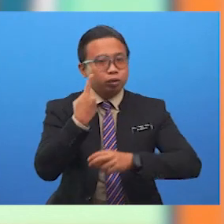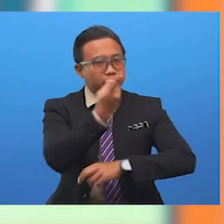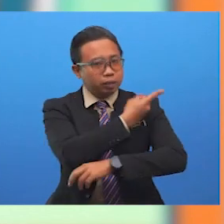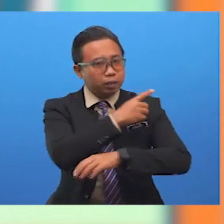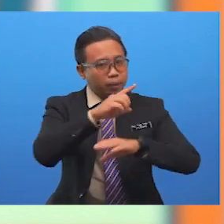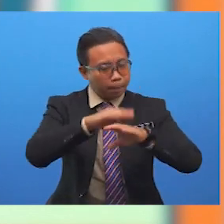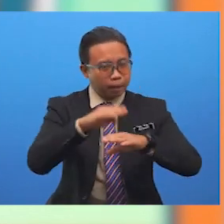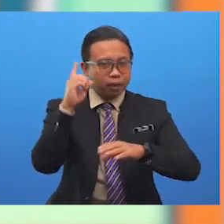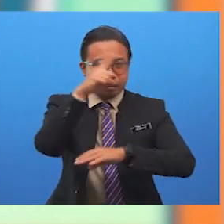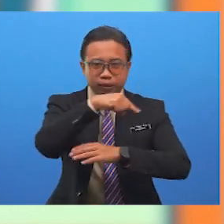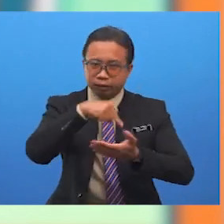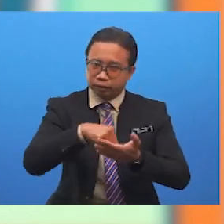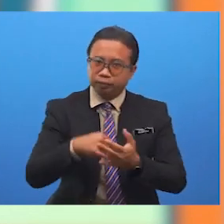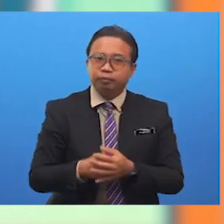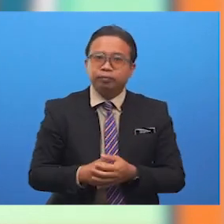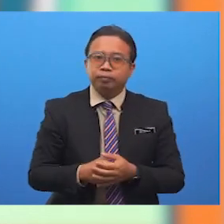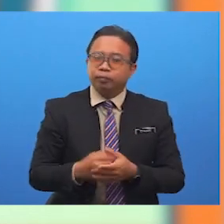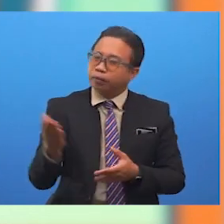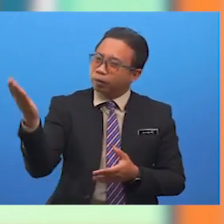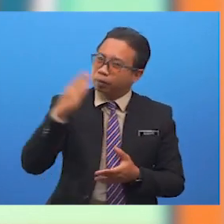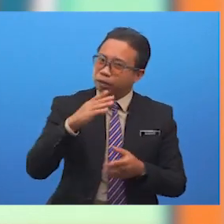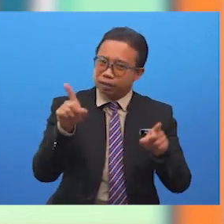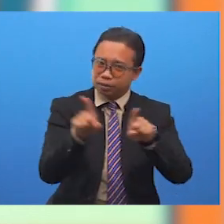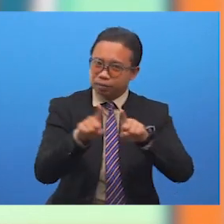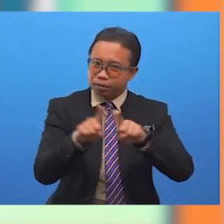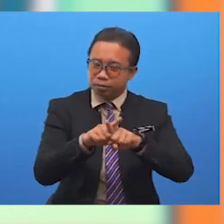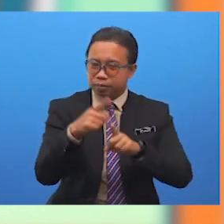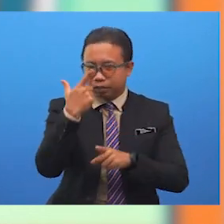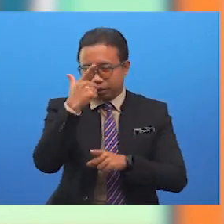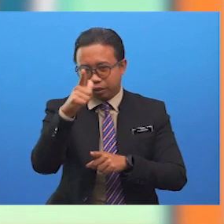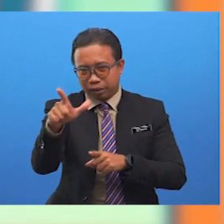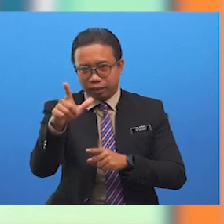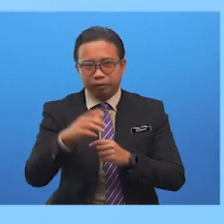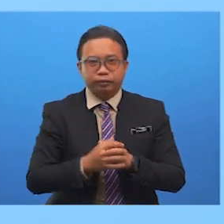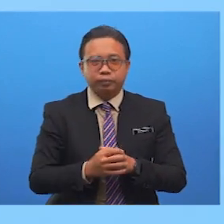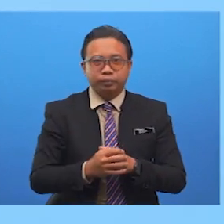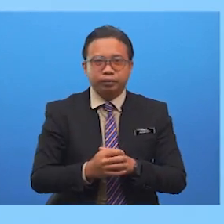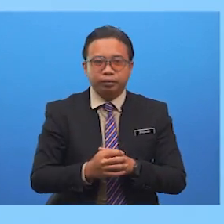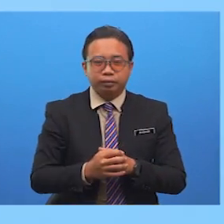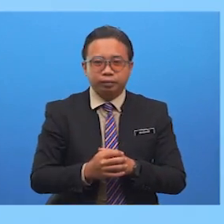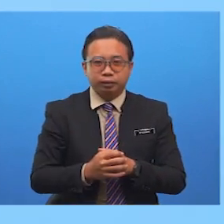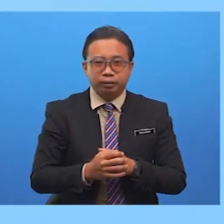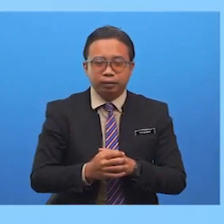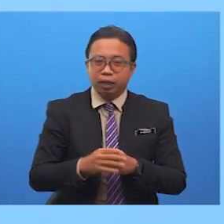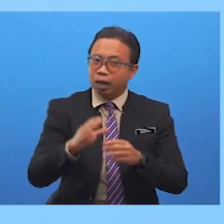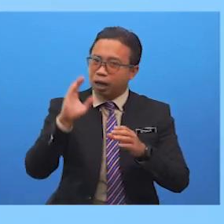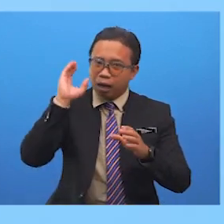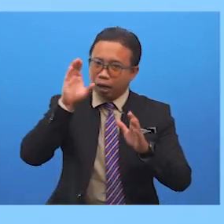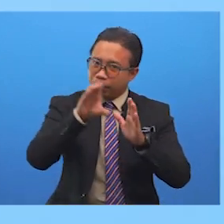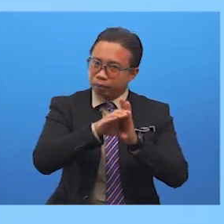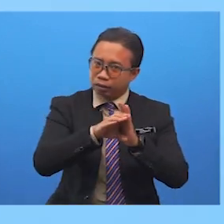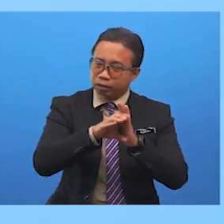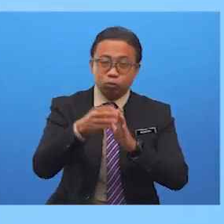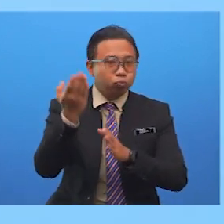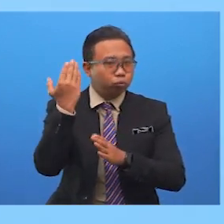pada hari ini Mari sama-sama kita lihat paparan imbasan silam